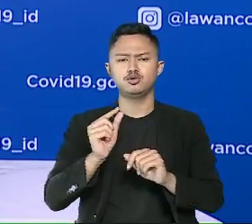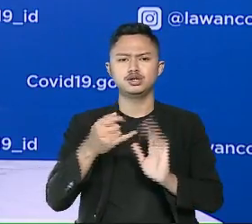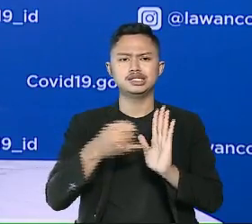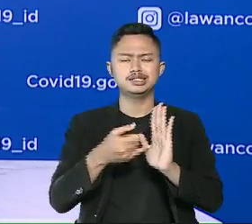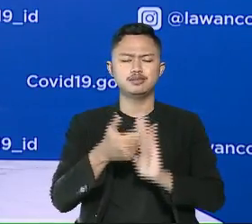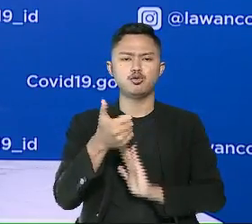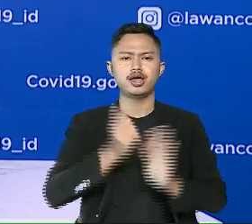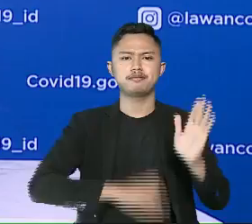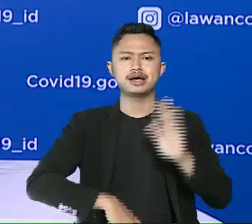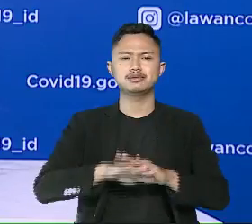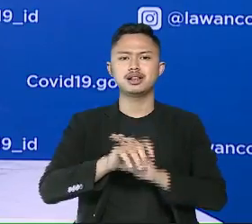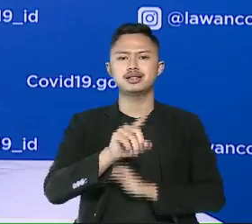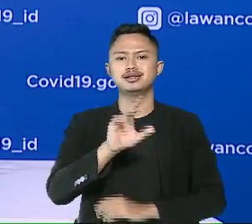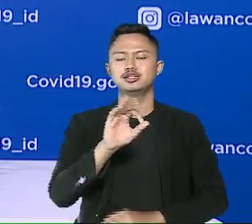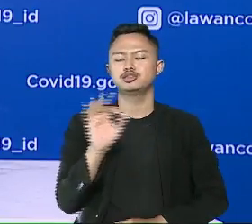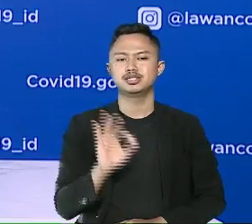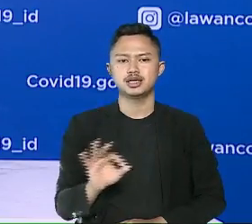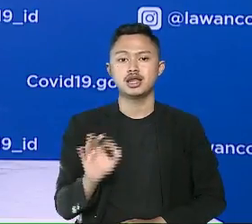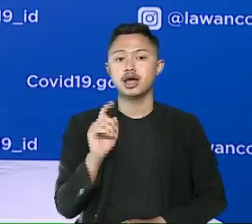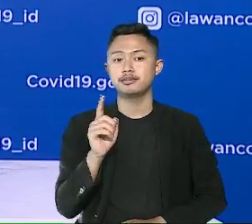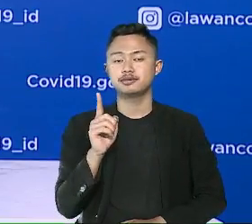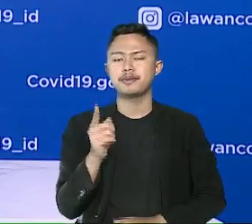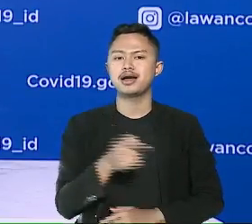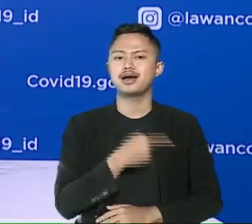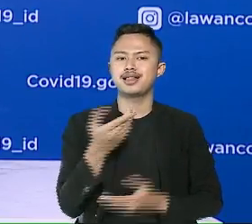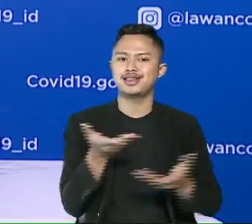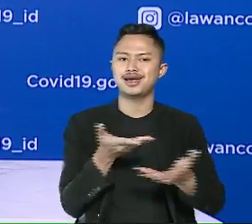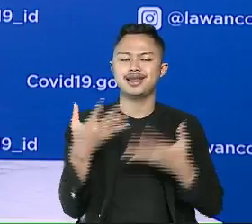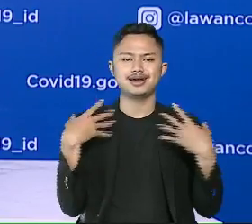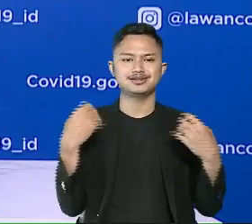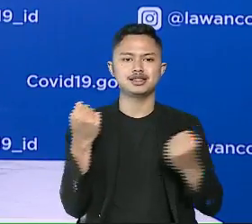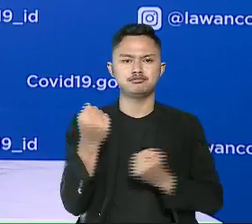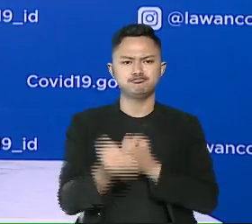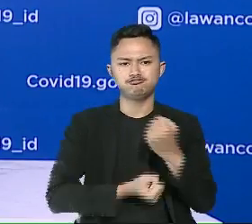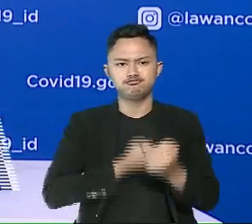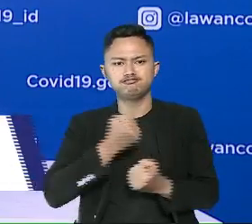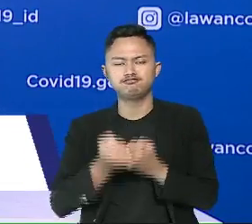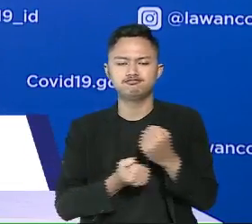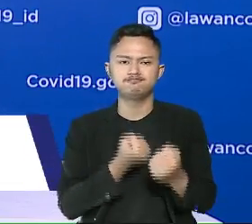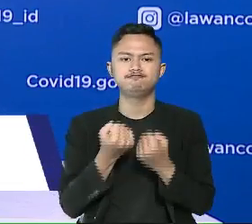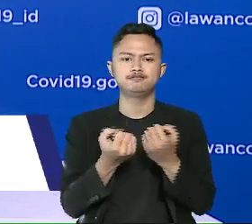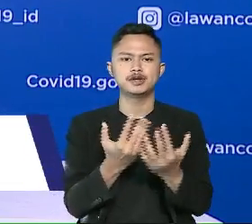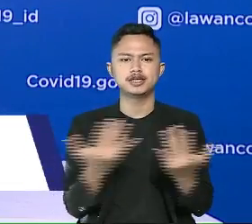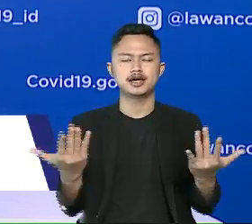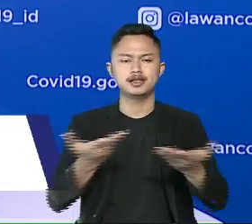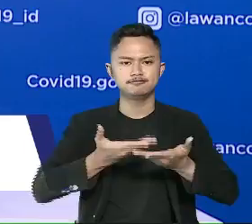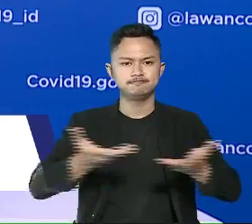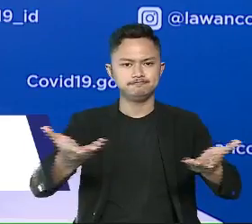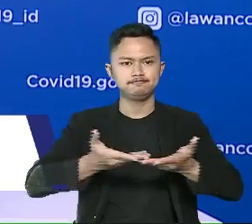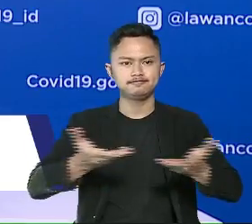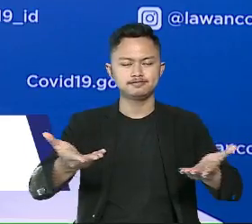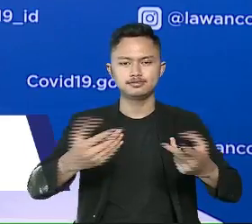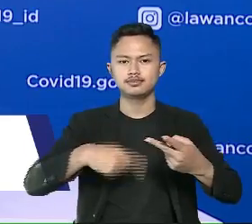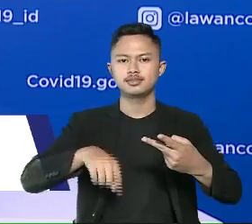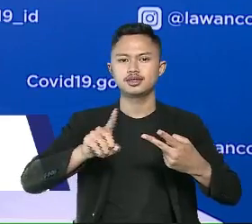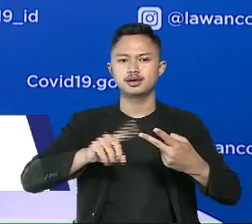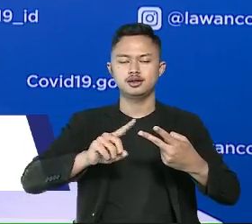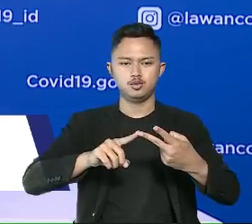kapasitas 100% sebagai bagian dari upaya pelayanan kesehatan esensial kepada masyarakat. Yang